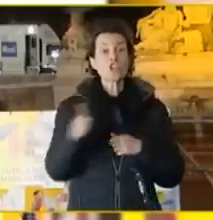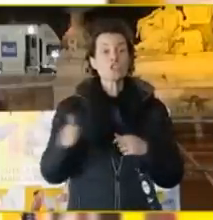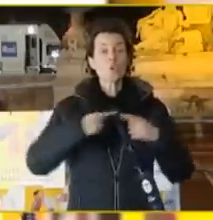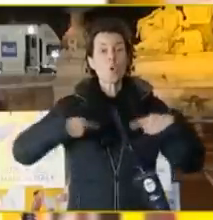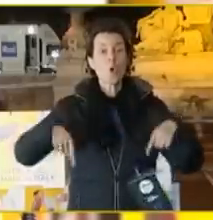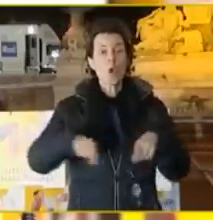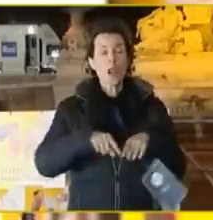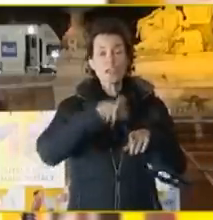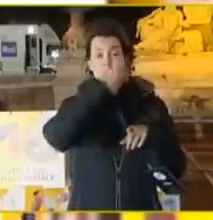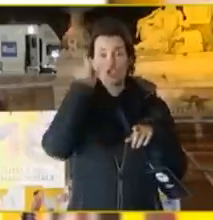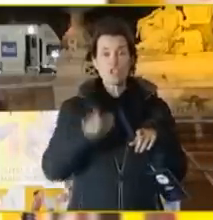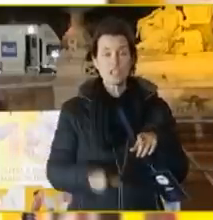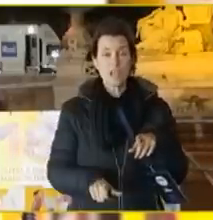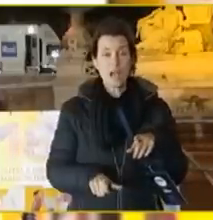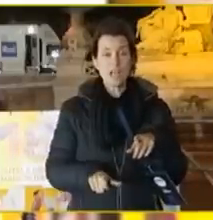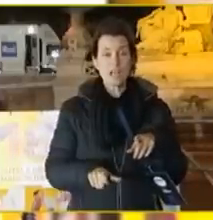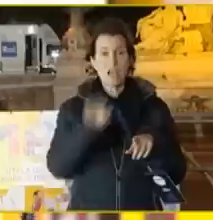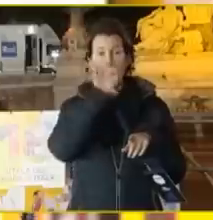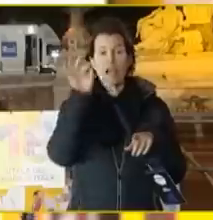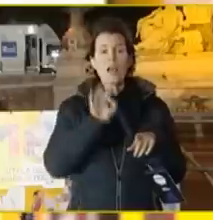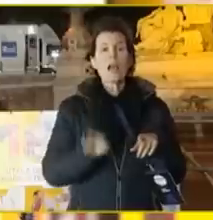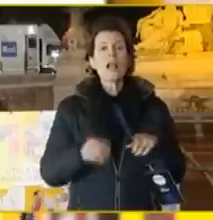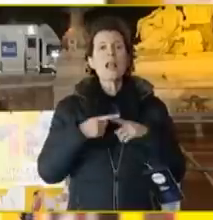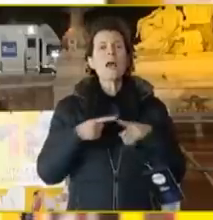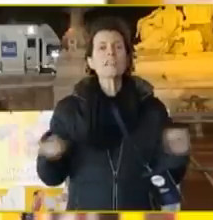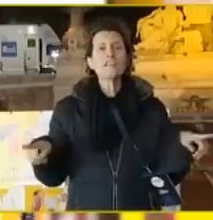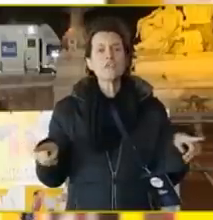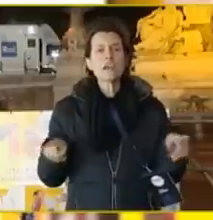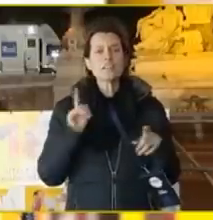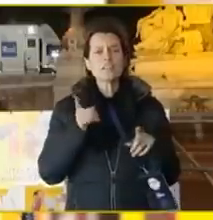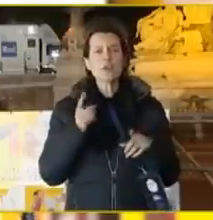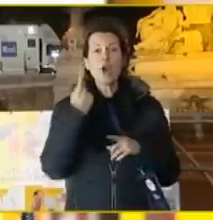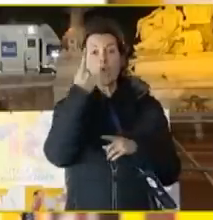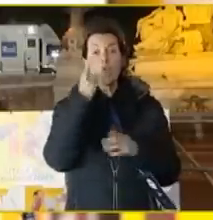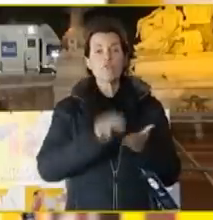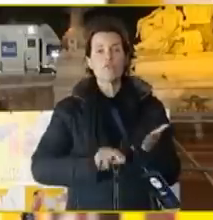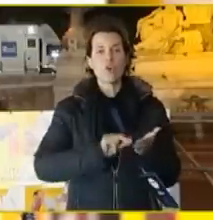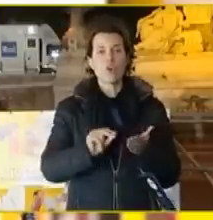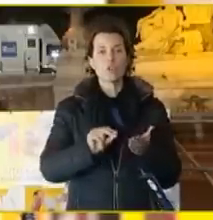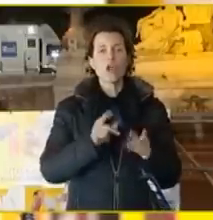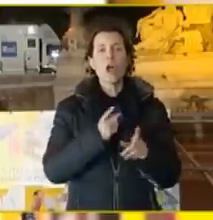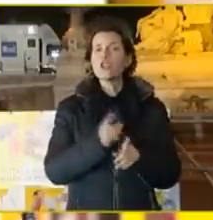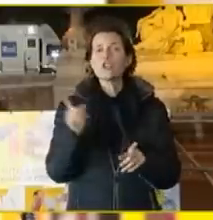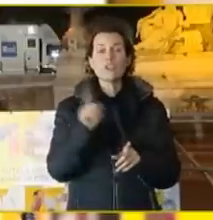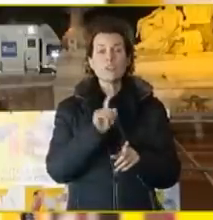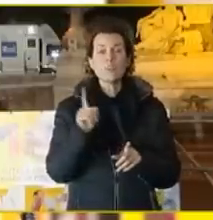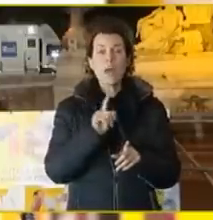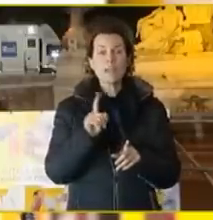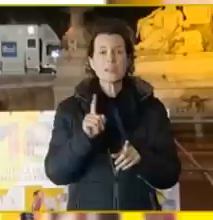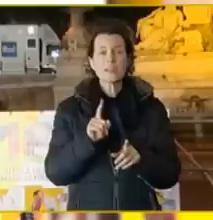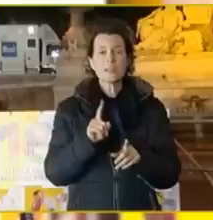il paese la differenza la può fare anche un solo voto. E non dipende